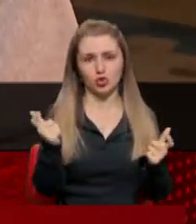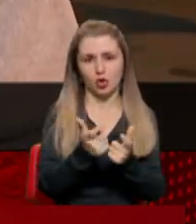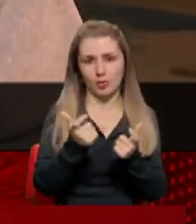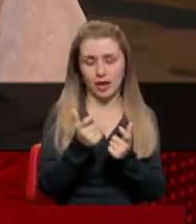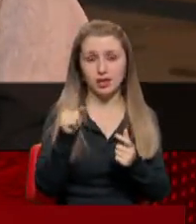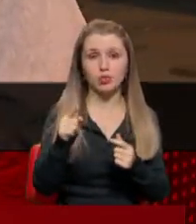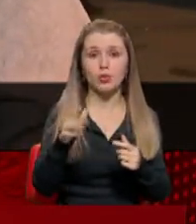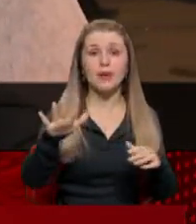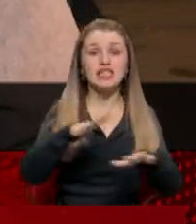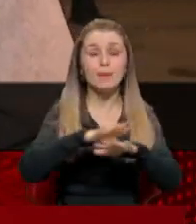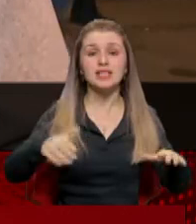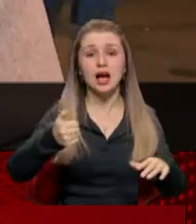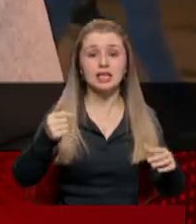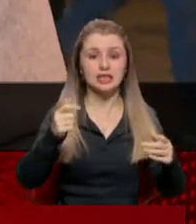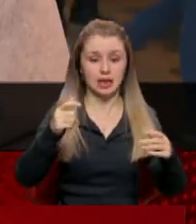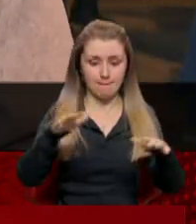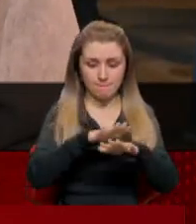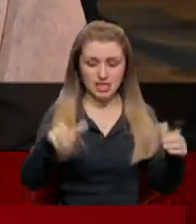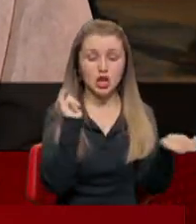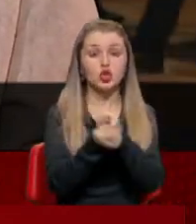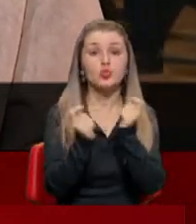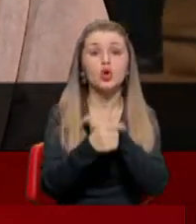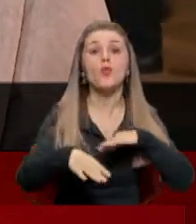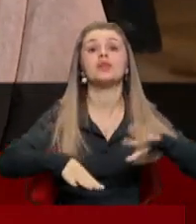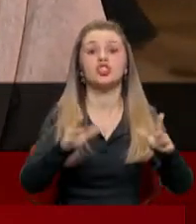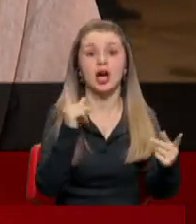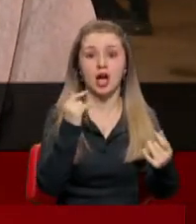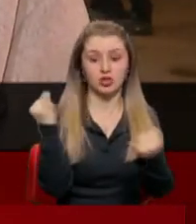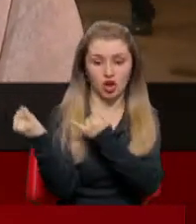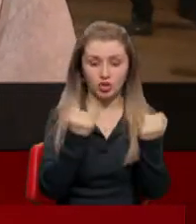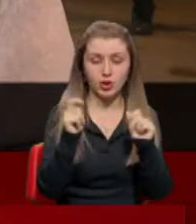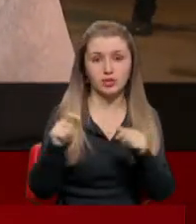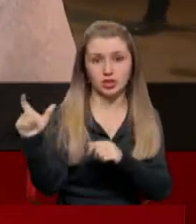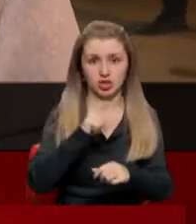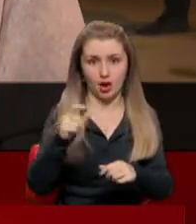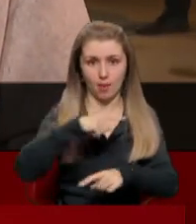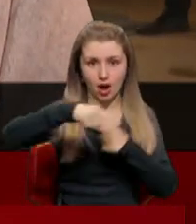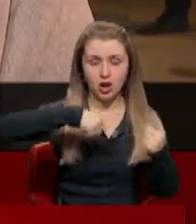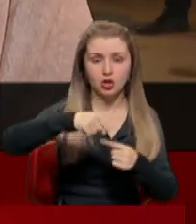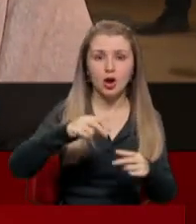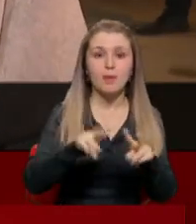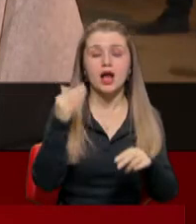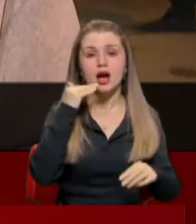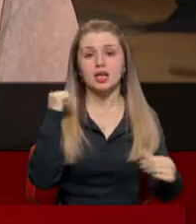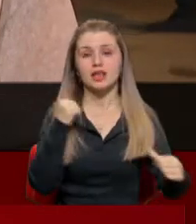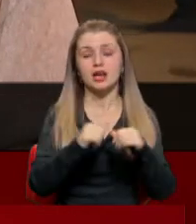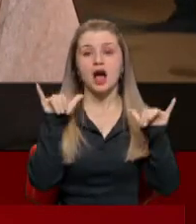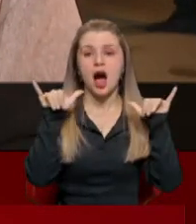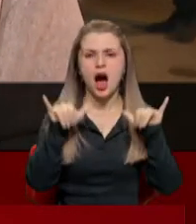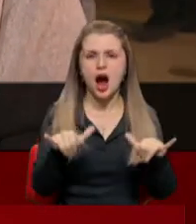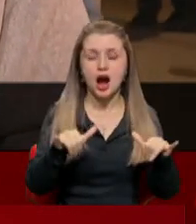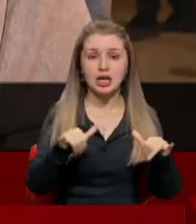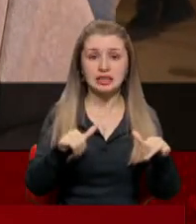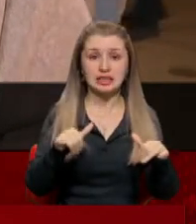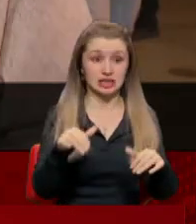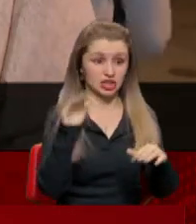beşli masanın altılı masaya dönüp dönmeyeceği hep tartışıldı ve bu sorunun yanıtı arandı. Çünkü Meral Akşener tekrar aynı fotoğraf karesinde yer